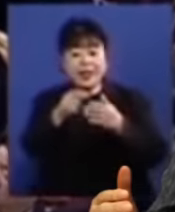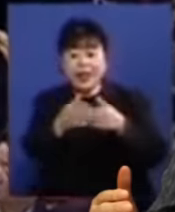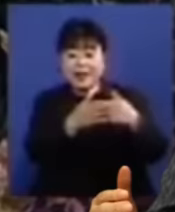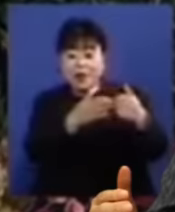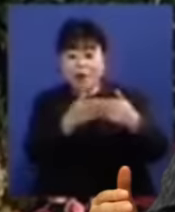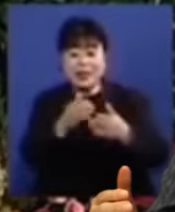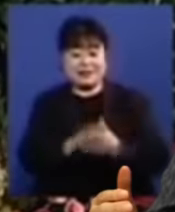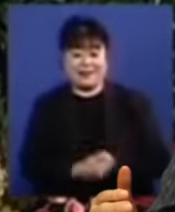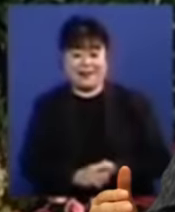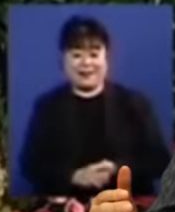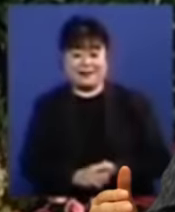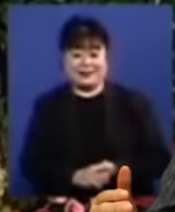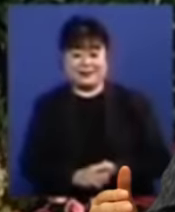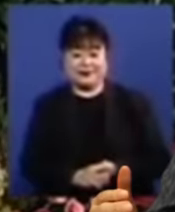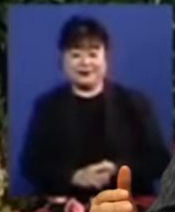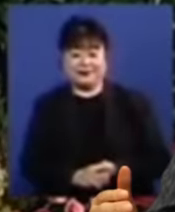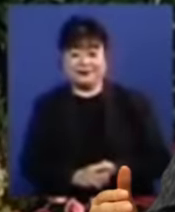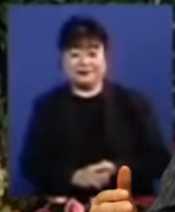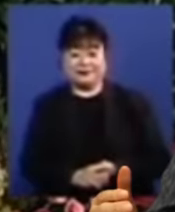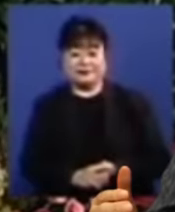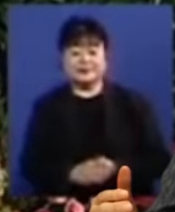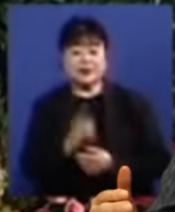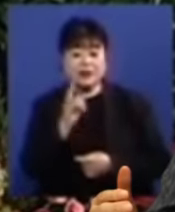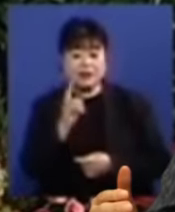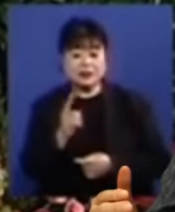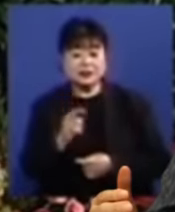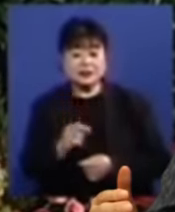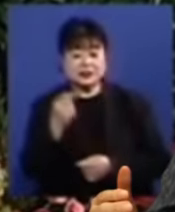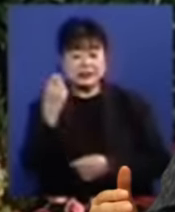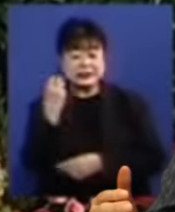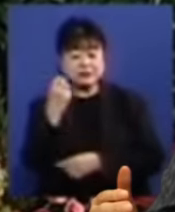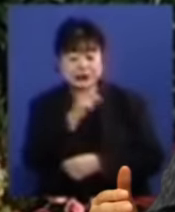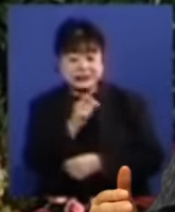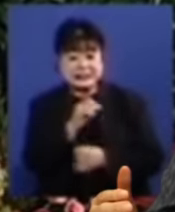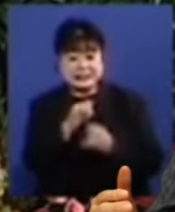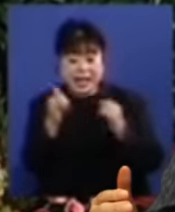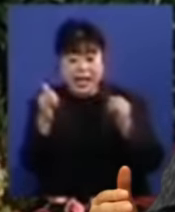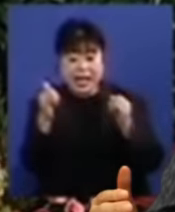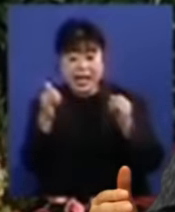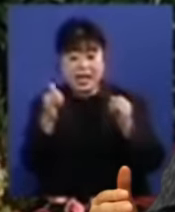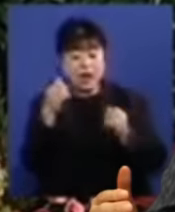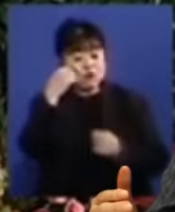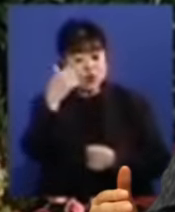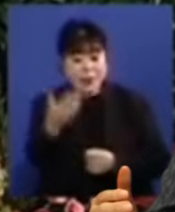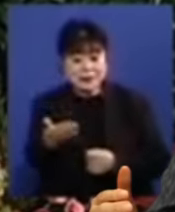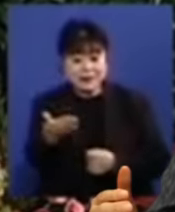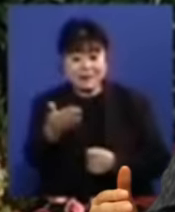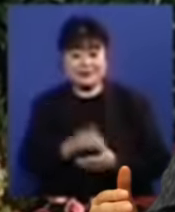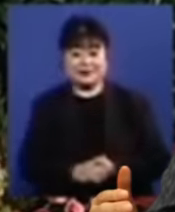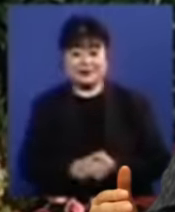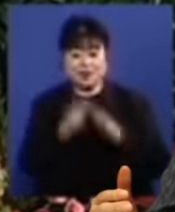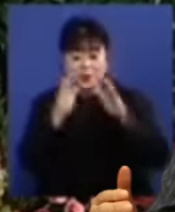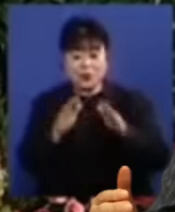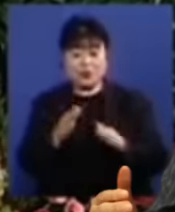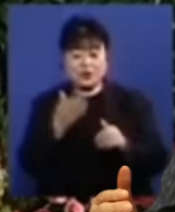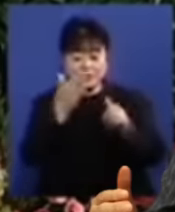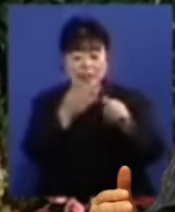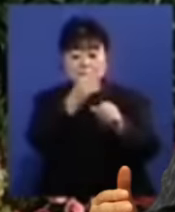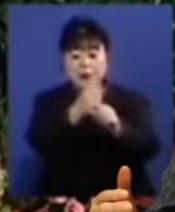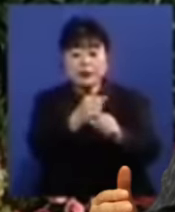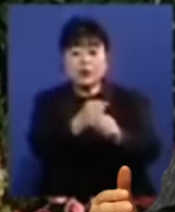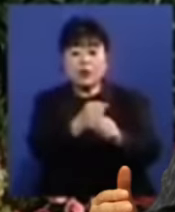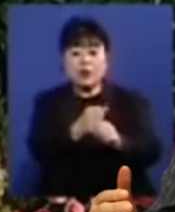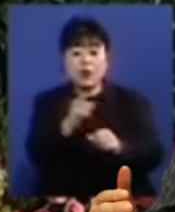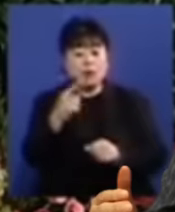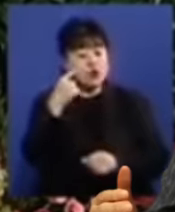그는 한 기자가 이런 질문을 했습니다. 오늘의 당신을 만들어준